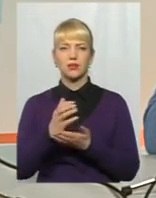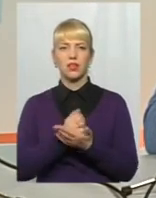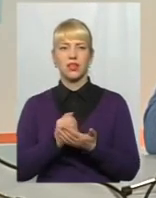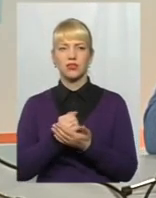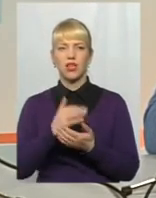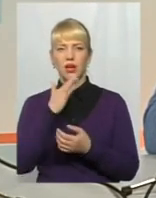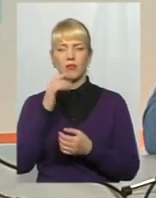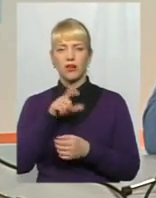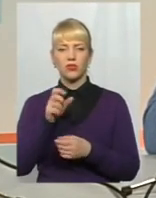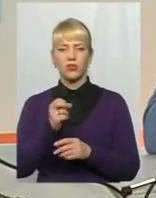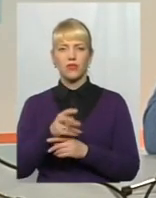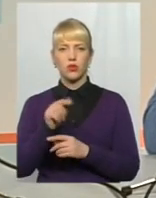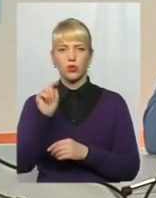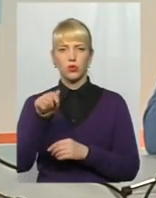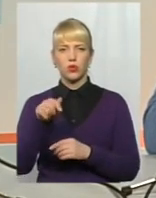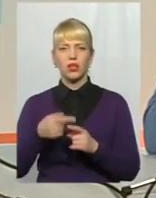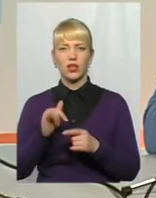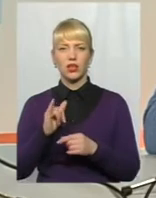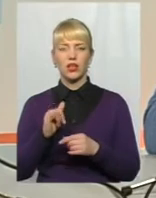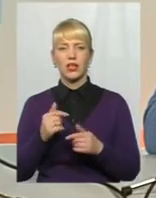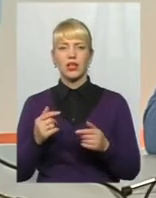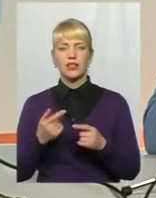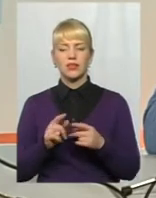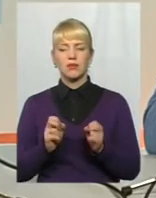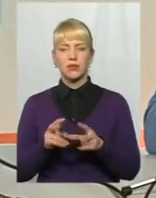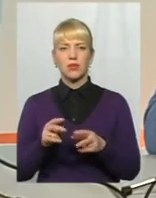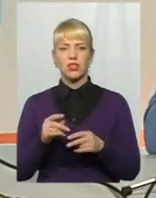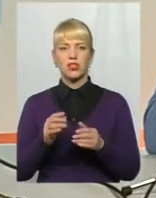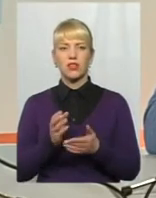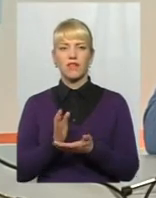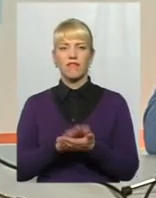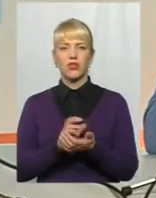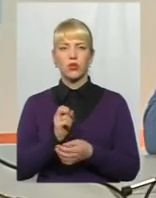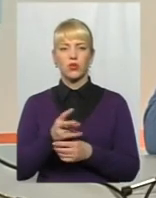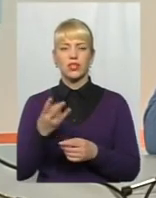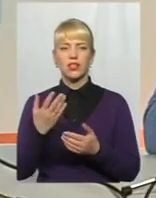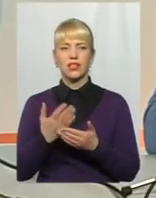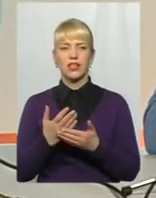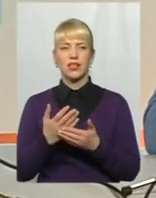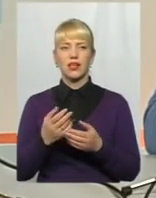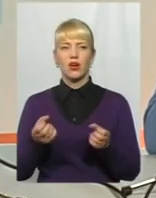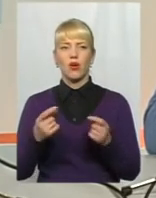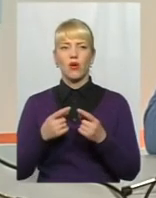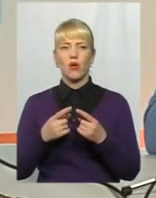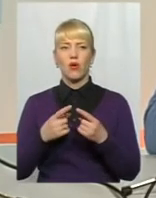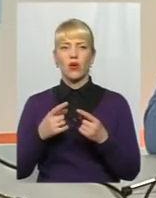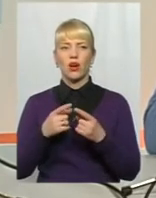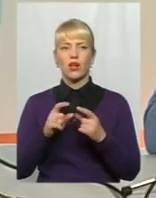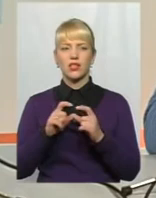хто людей викидає. Так то здати небезпечні відходи можна ліцензованим організаціям, які здійснюють діяльність на території Хмельницької області.